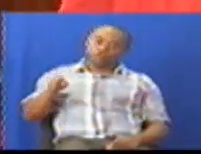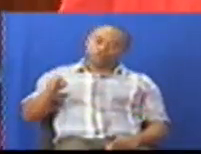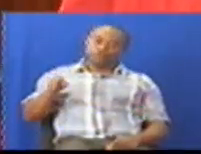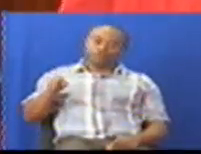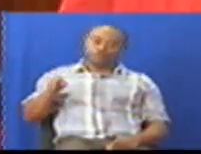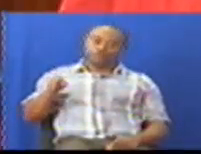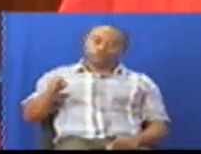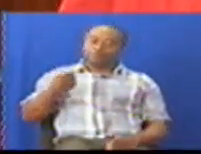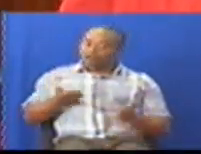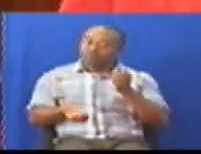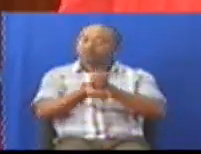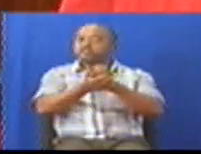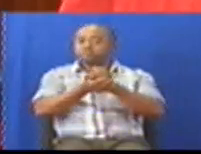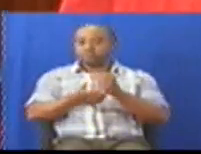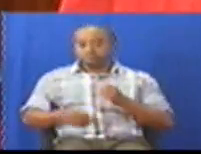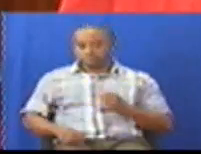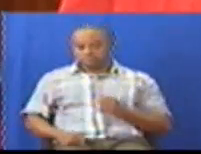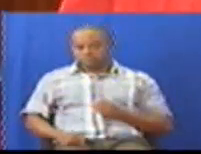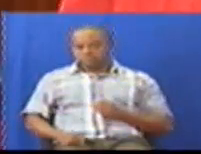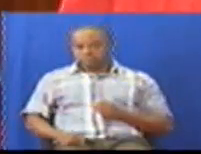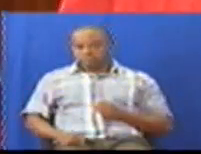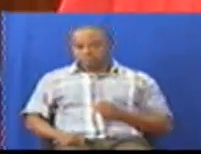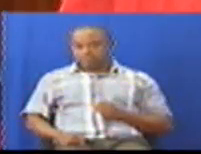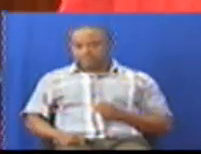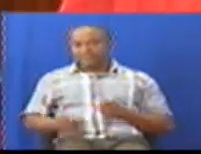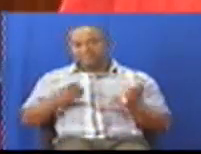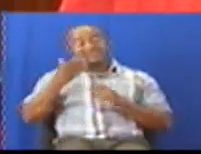imejitahidi. Imejenga urefu wa barabara